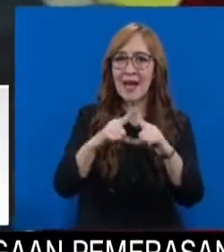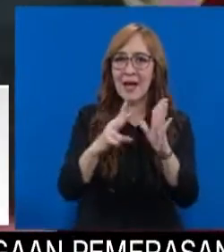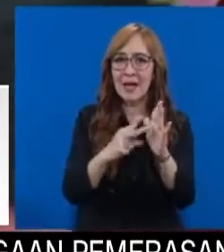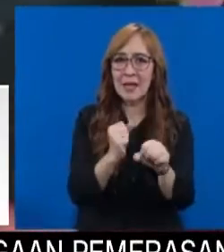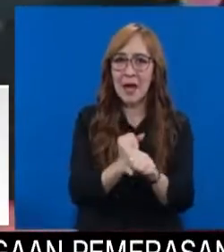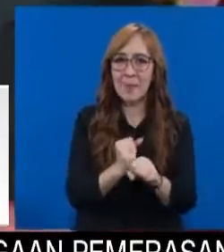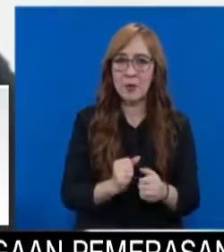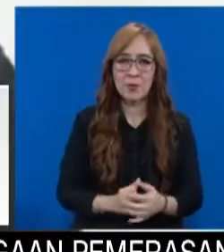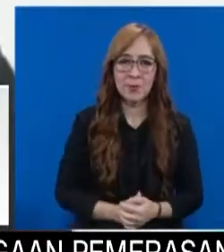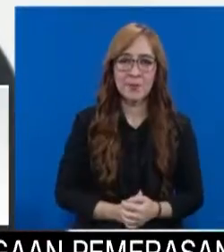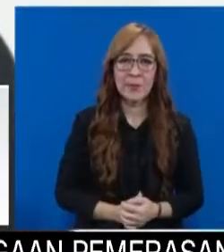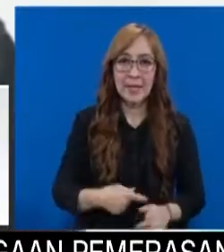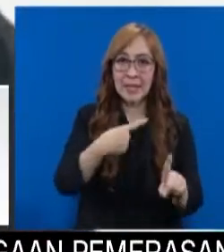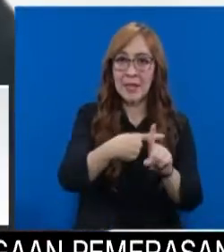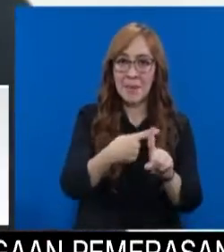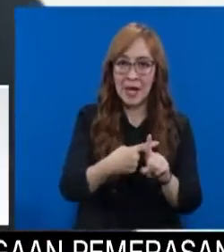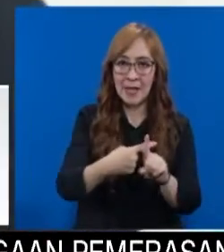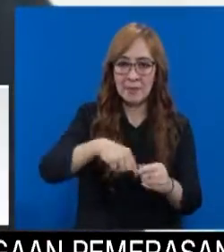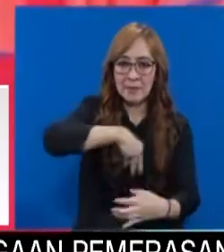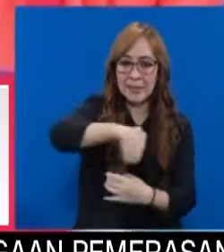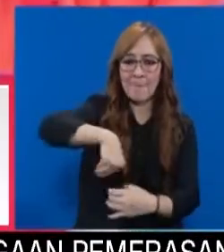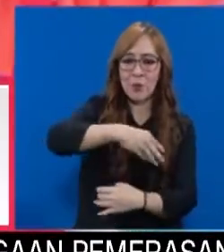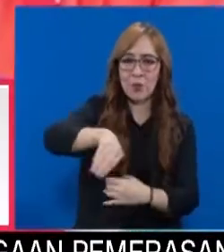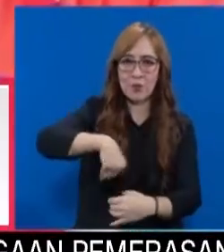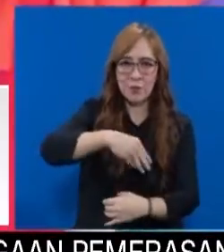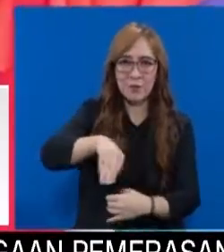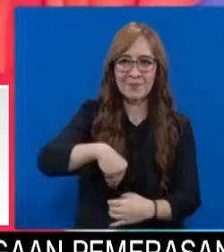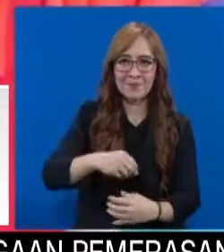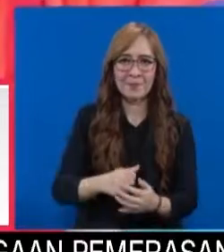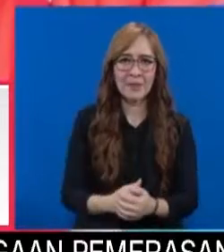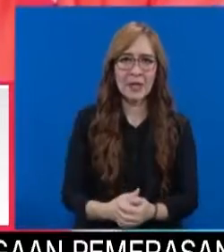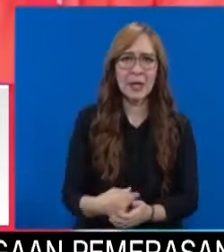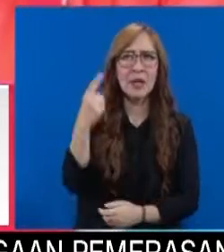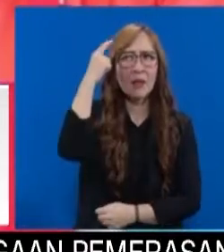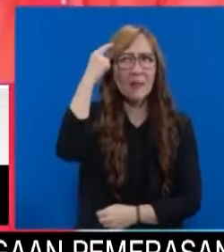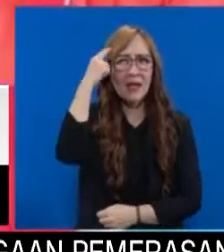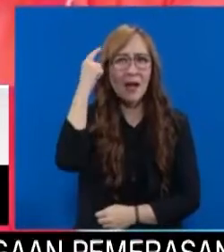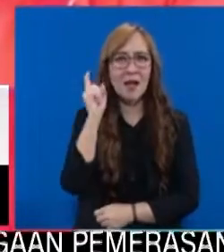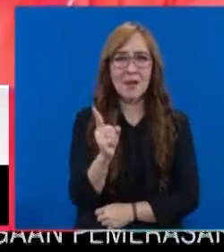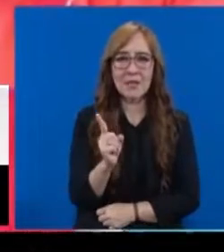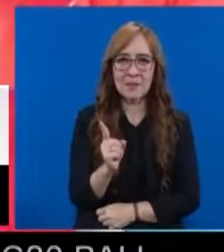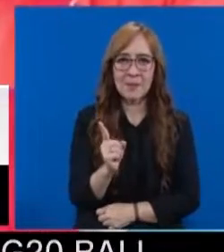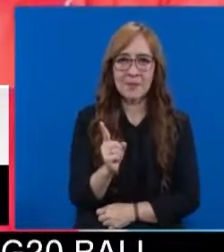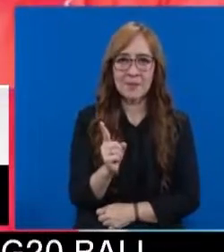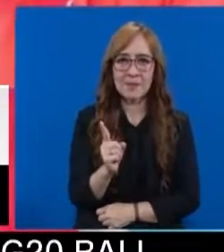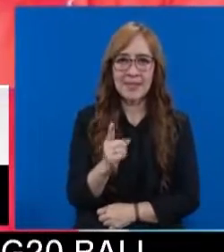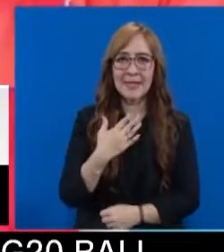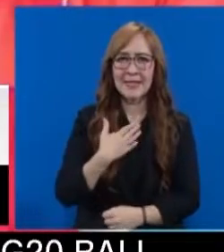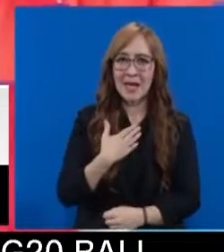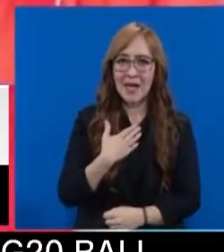bambu Jepang ditambahkan dalam adonan martabak. Kepikiran karena gini, karena saya